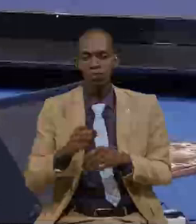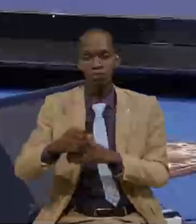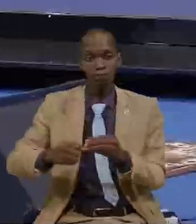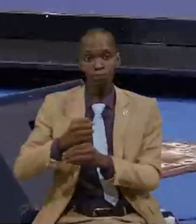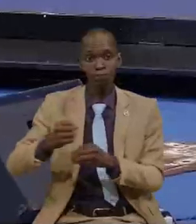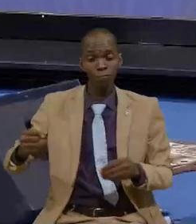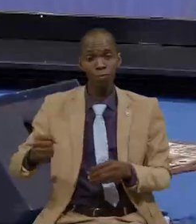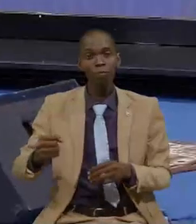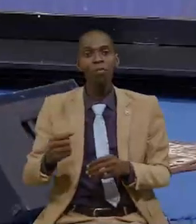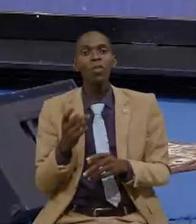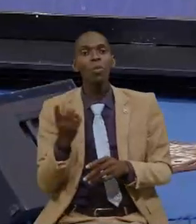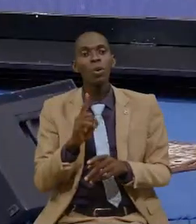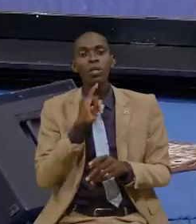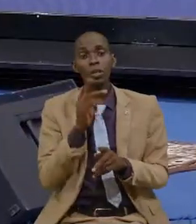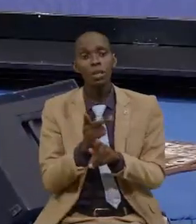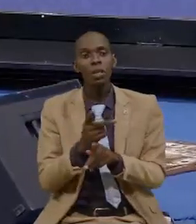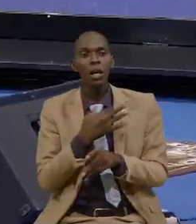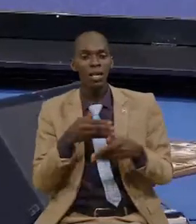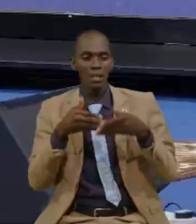le mener boire?